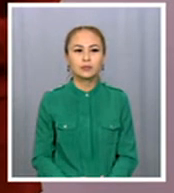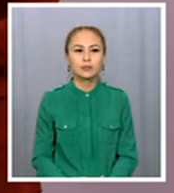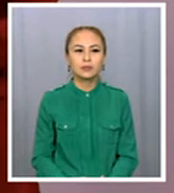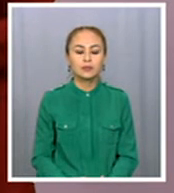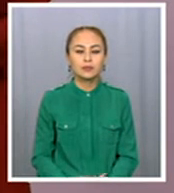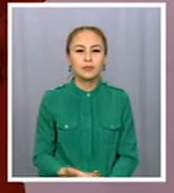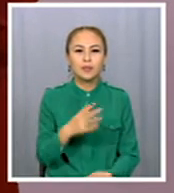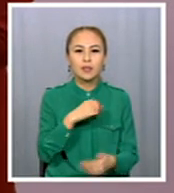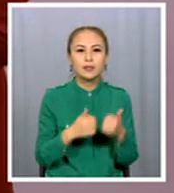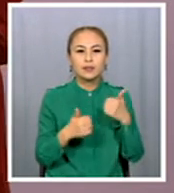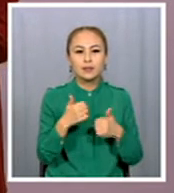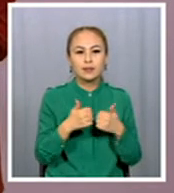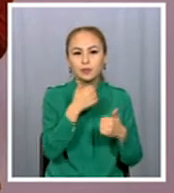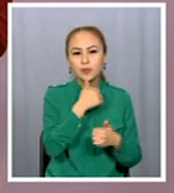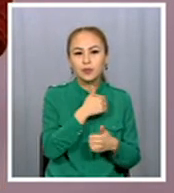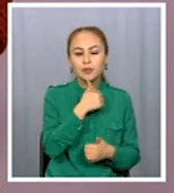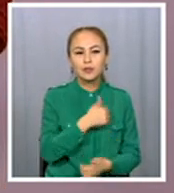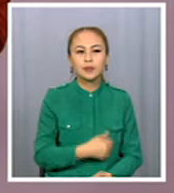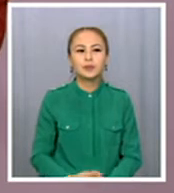Қане салыстырамыз онда.